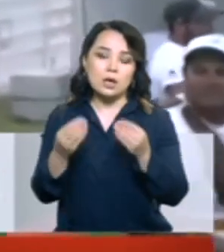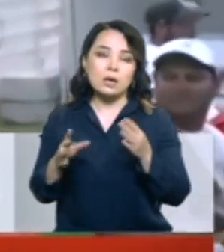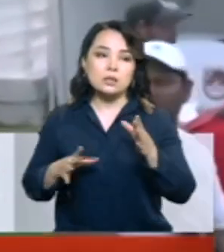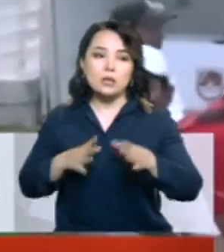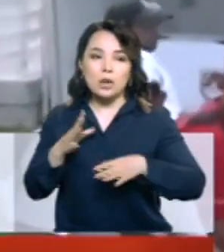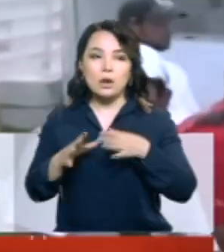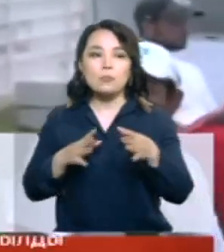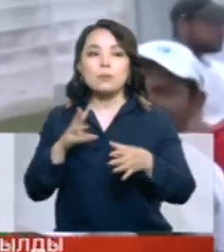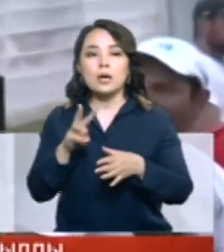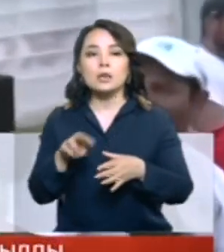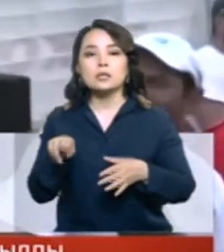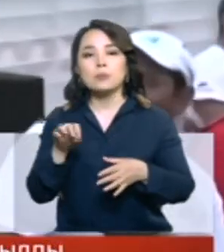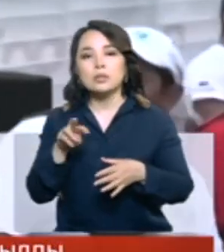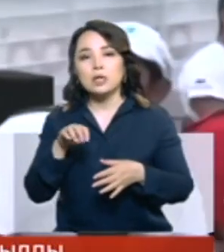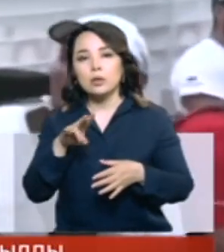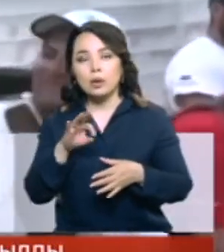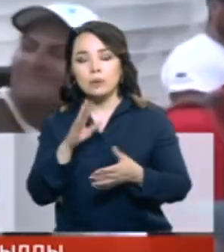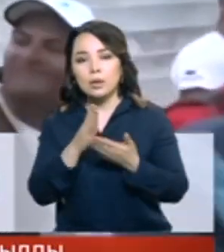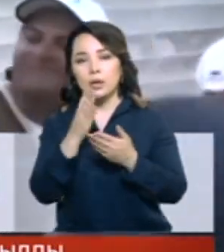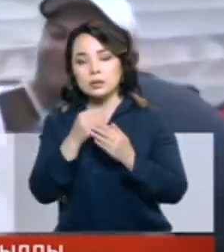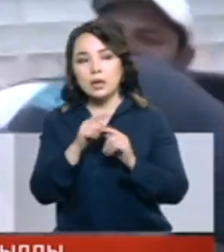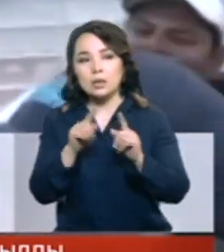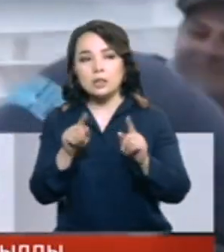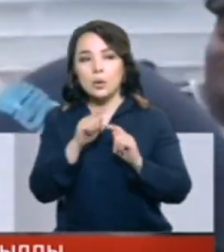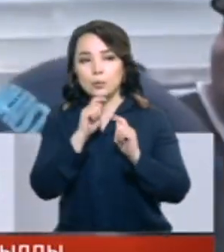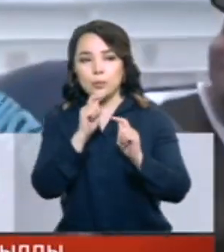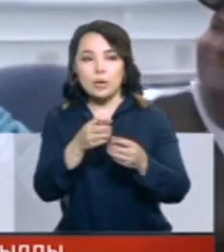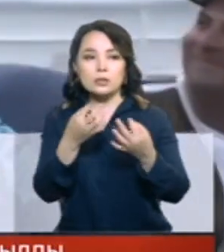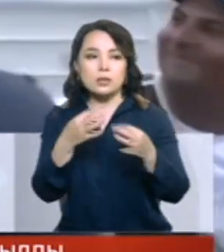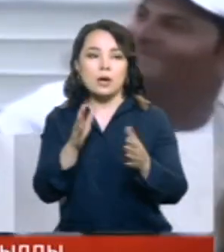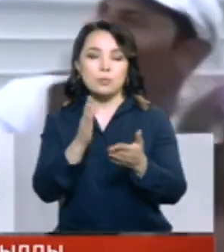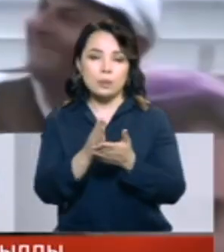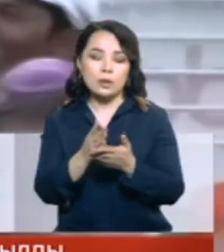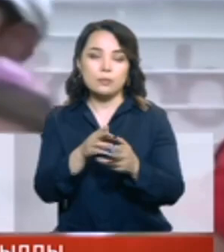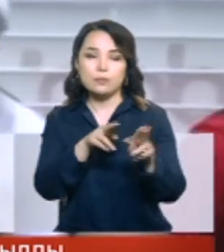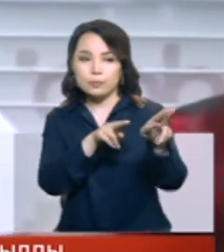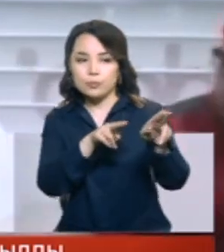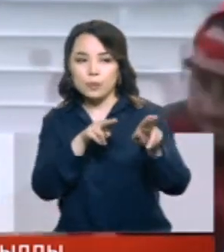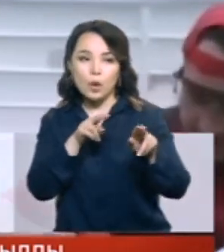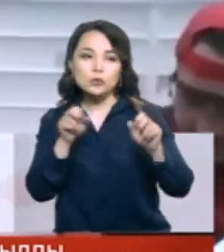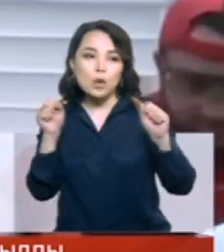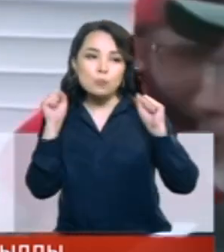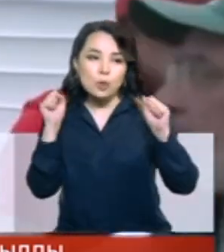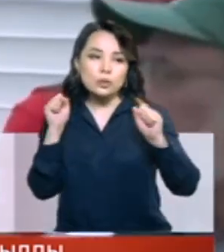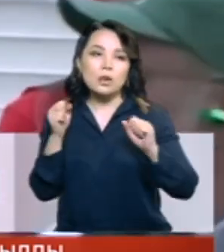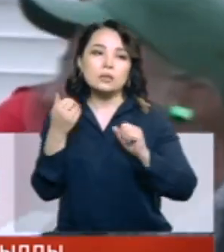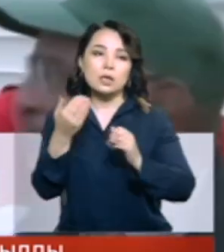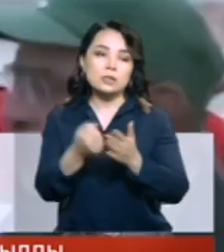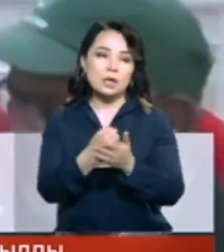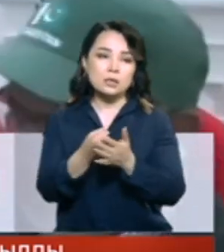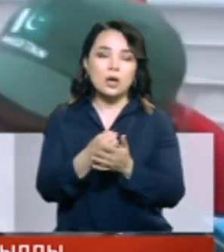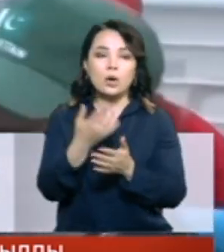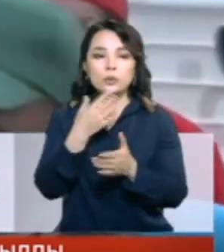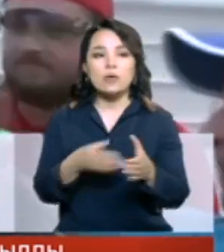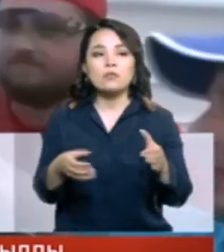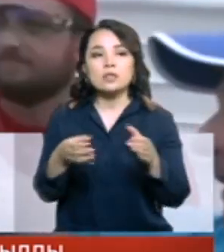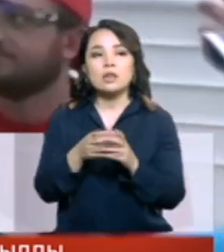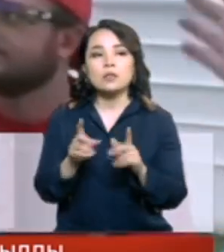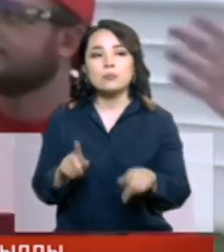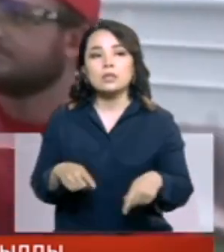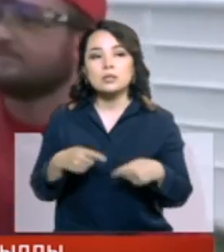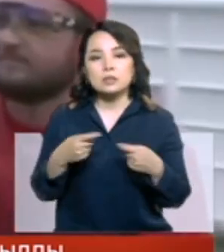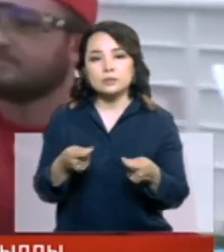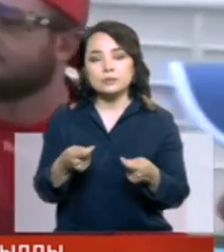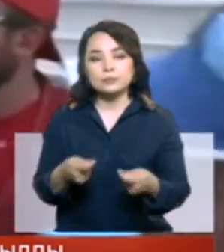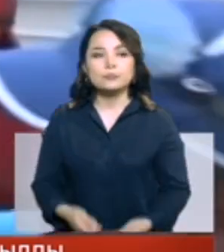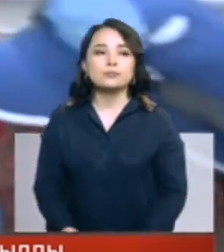жаттығуында Мария Дмитриенко командаға лицензия сыйлаған. Нысана көздеуде жолдама спортшының жеке өзіне емес, ұлттық федерацияға беріледі.